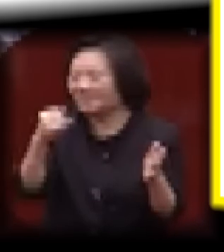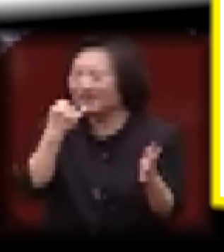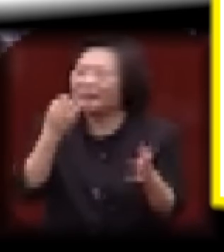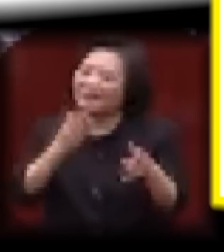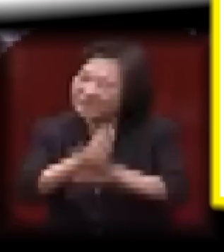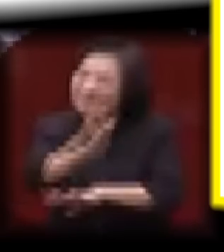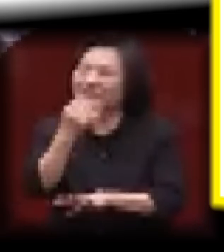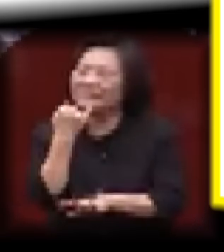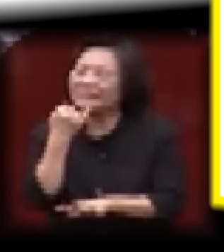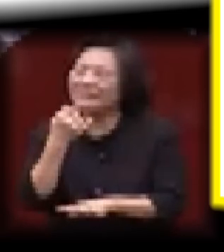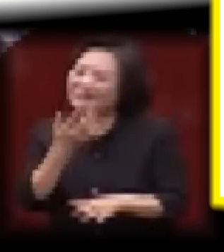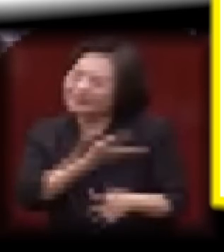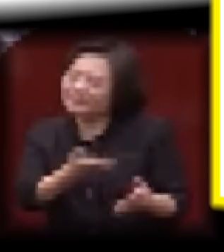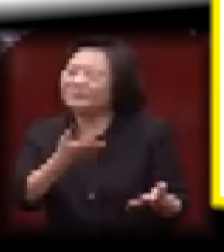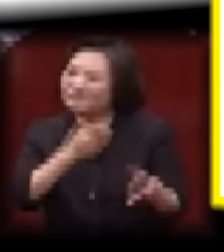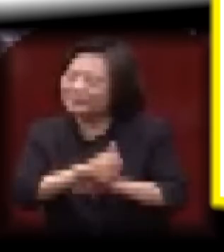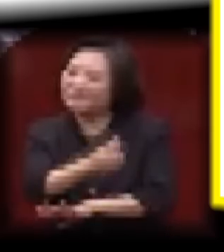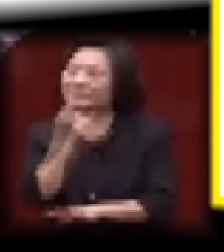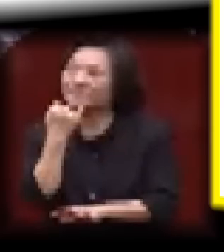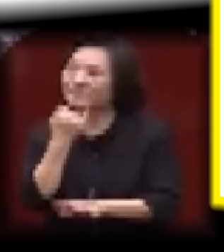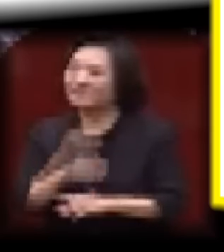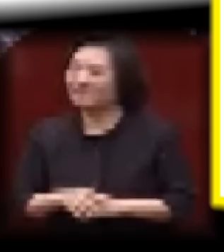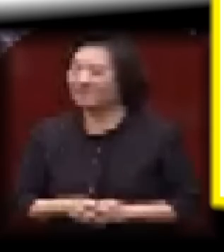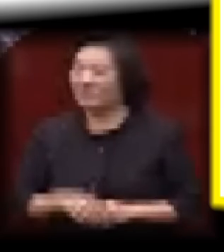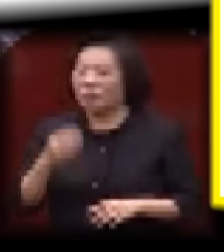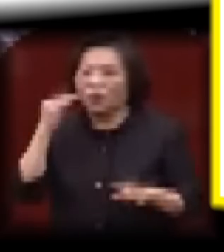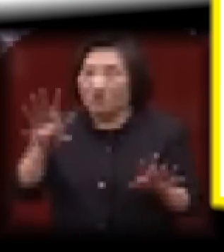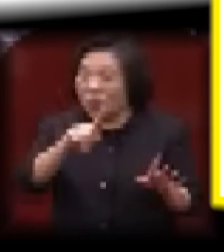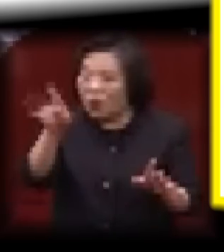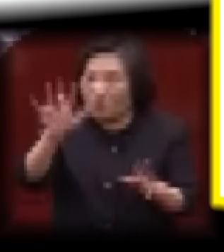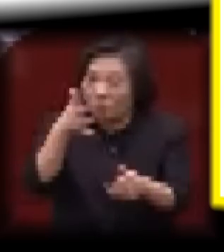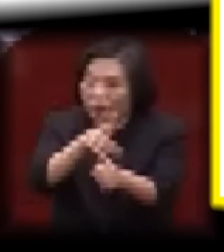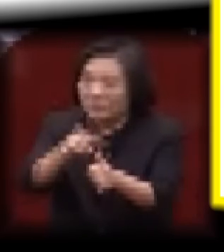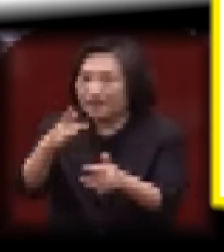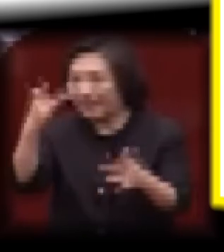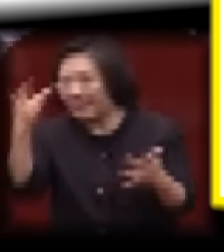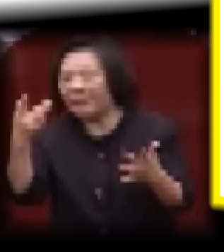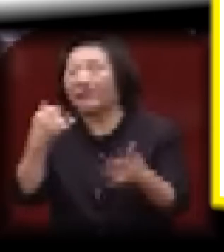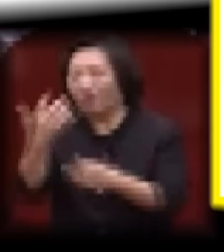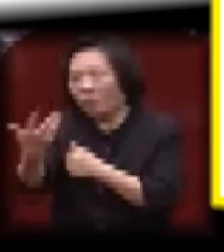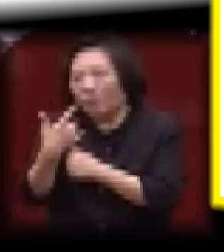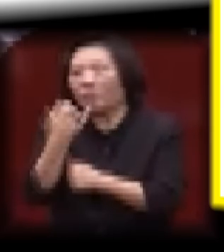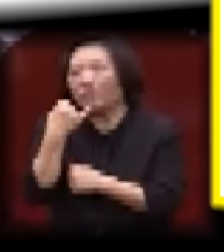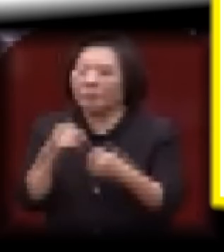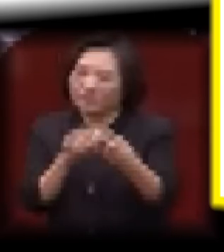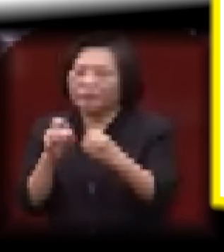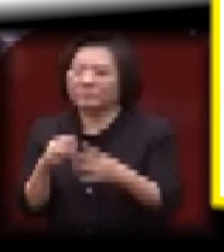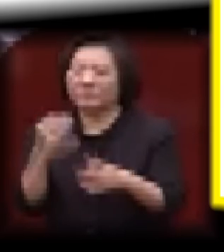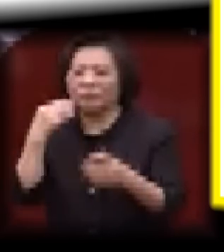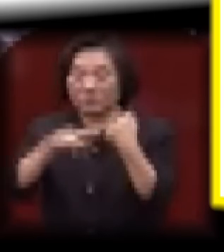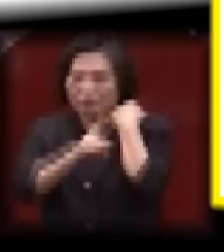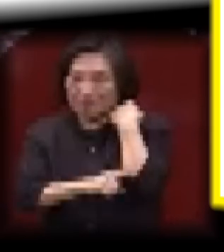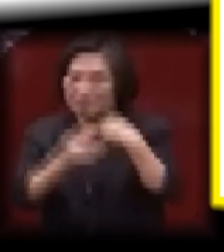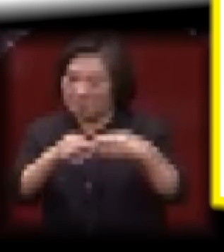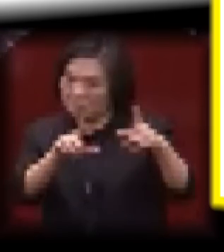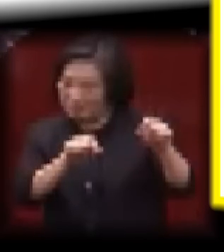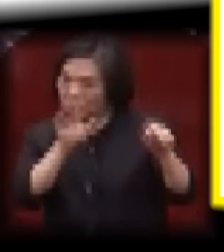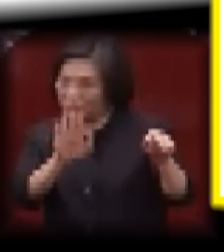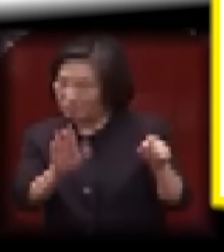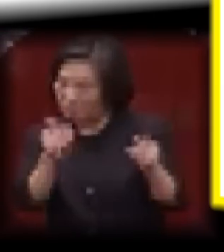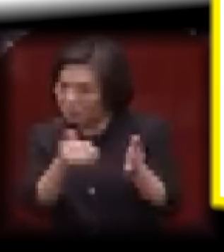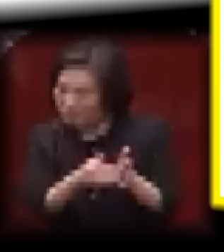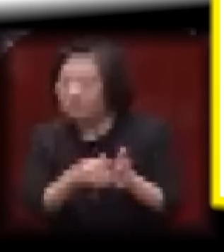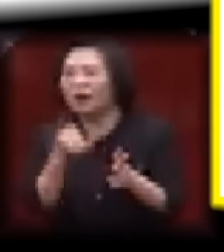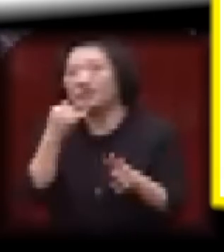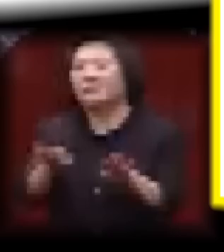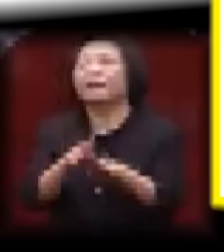通过了。那当然我们是有问题的话大家可以讨论，因为这个有法令以后还是比较方便大家做事。